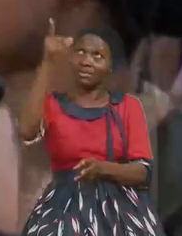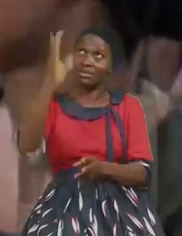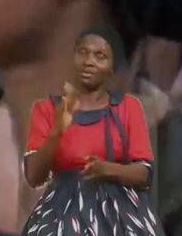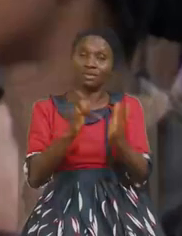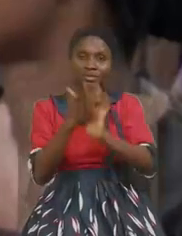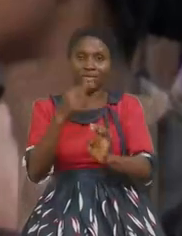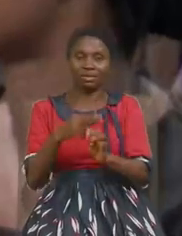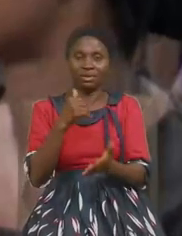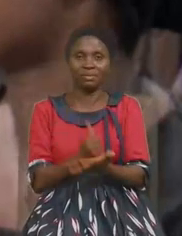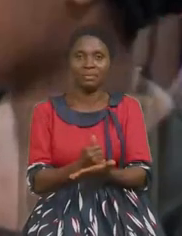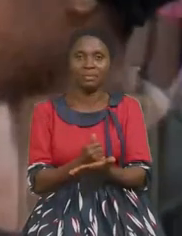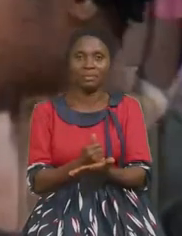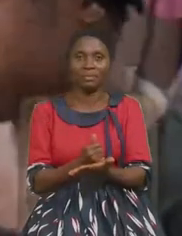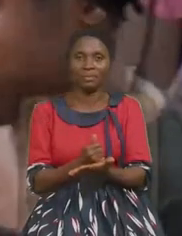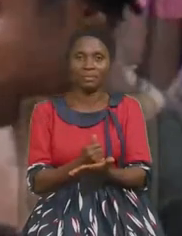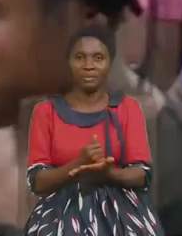En